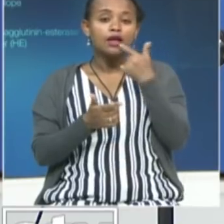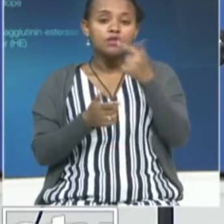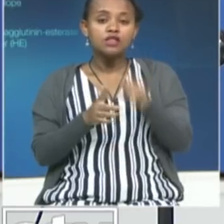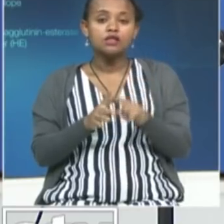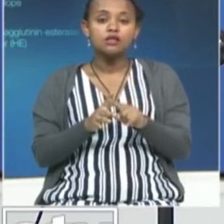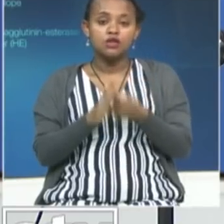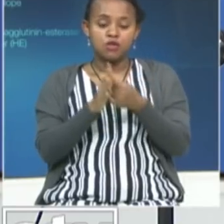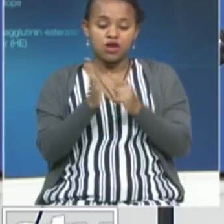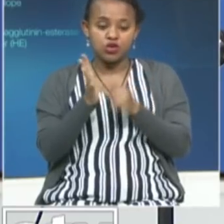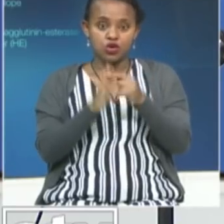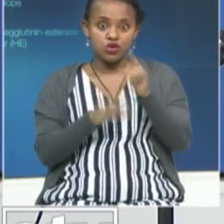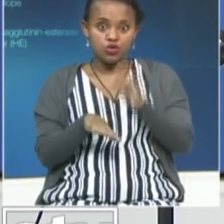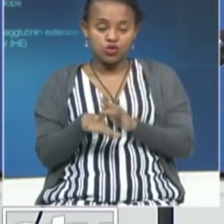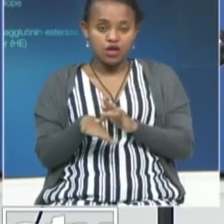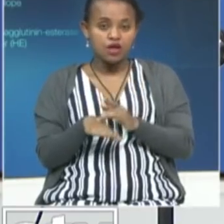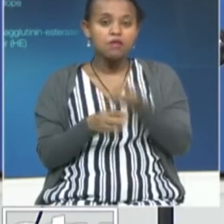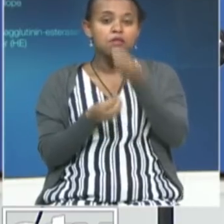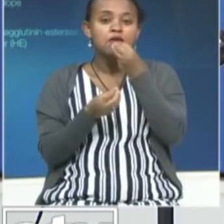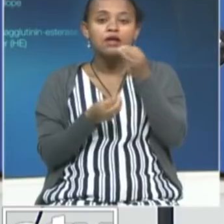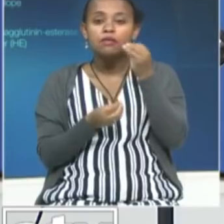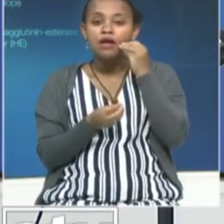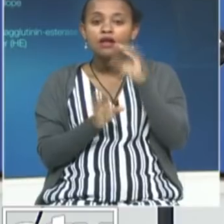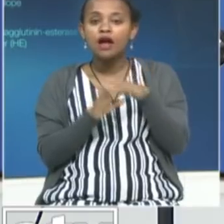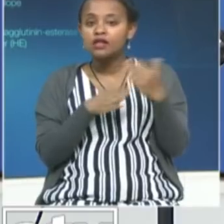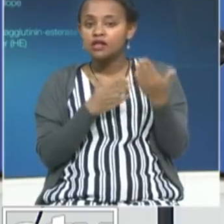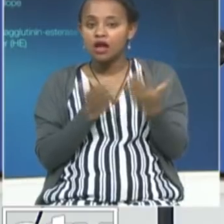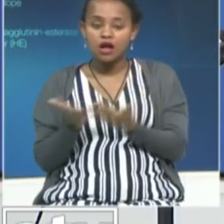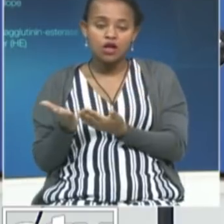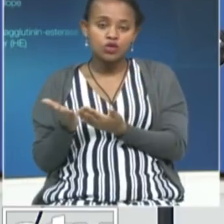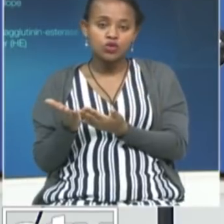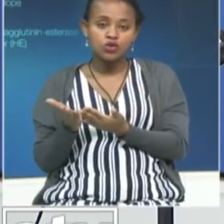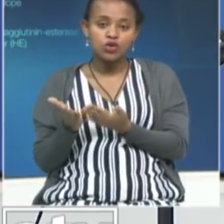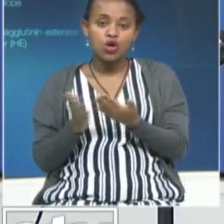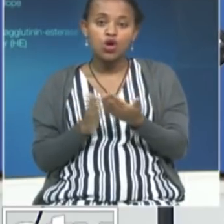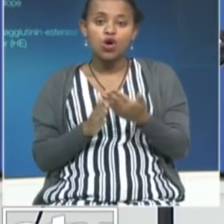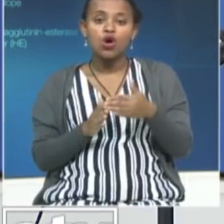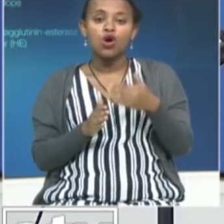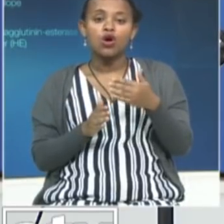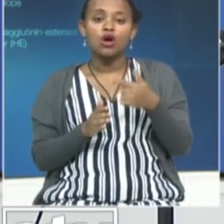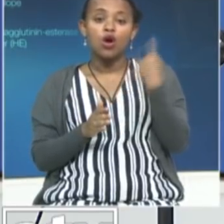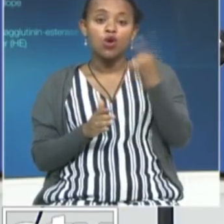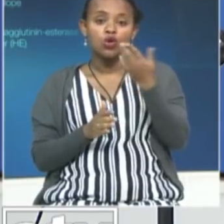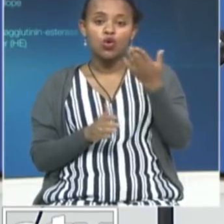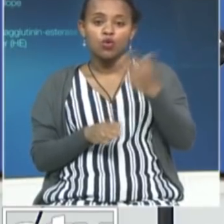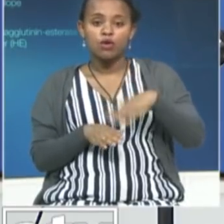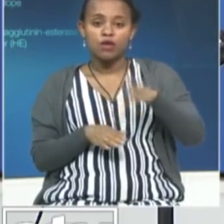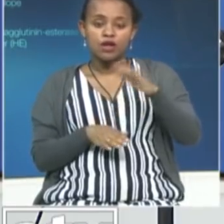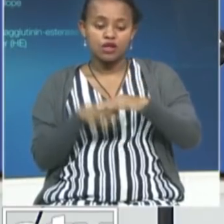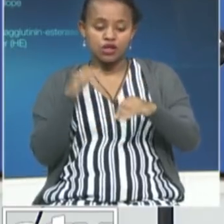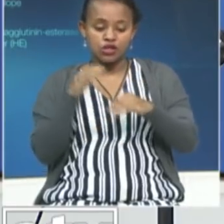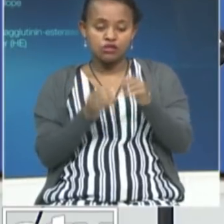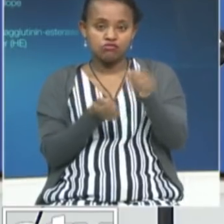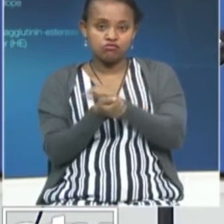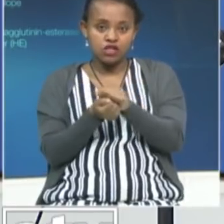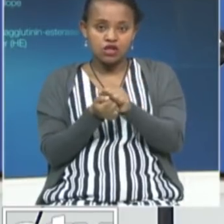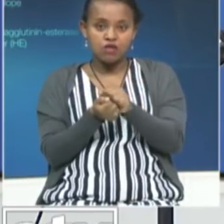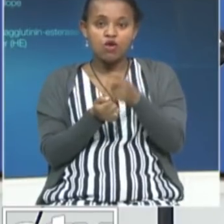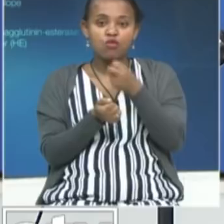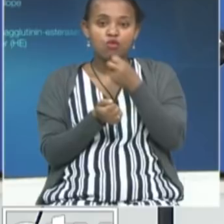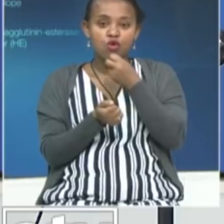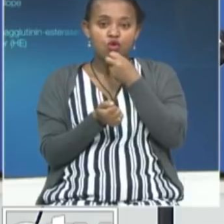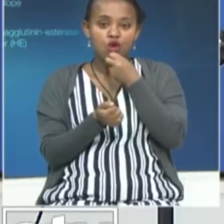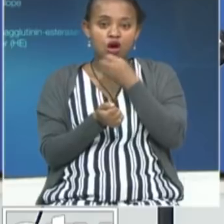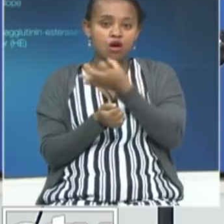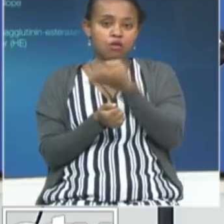ነጥቦች ላይ በደንብ እንምጣ። ምግብ ቤት አስተናጋጆች ከወትሮ በበለጠ እጅን በሳሙና በውሃ በደንብ